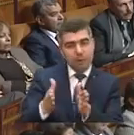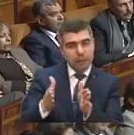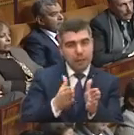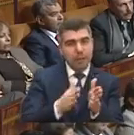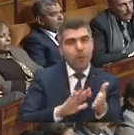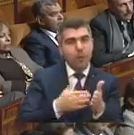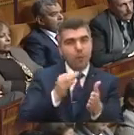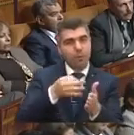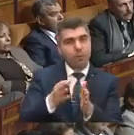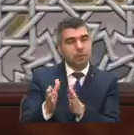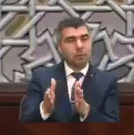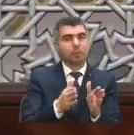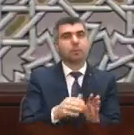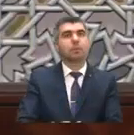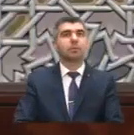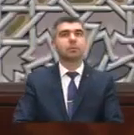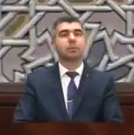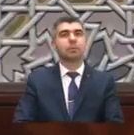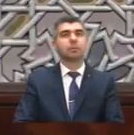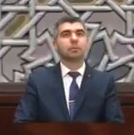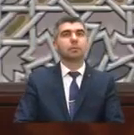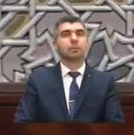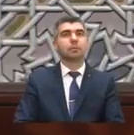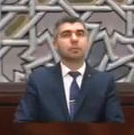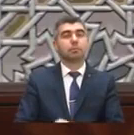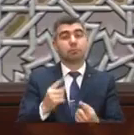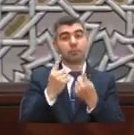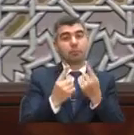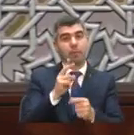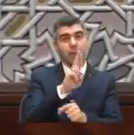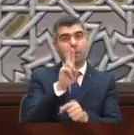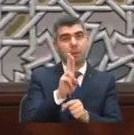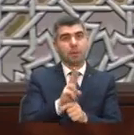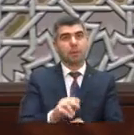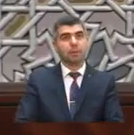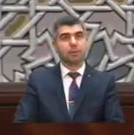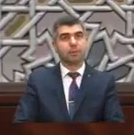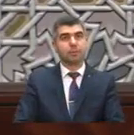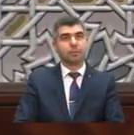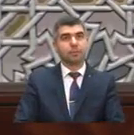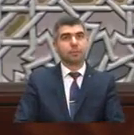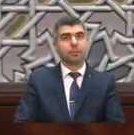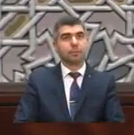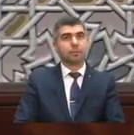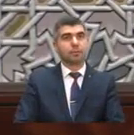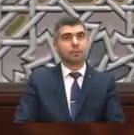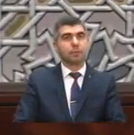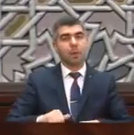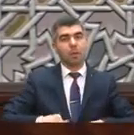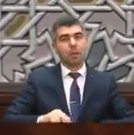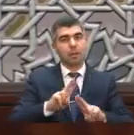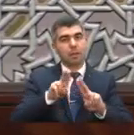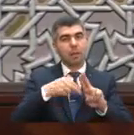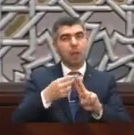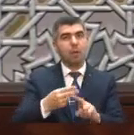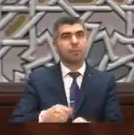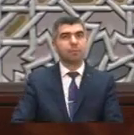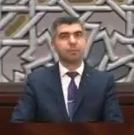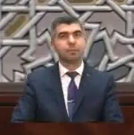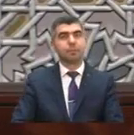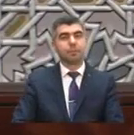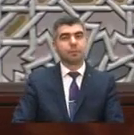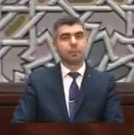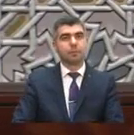وشكرا. شكرا السيد النائب. هل هناك تعقيب اضافي اخر؟ ليس هناك تعقيب اضافي. جواب السيد الوزير عن